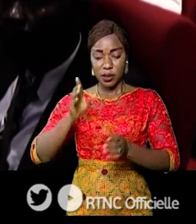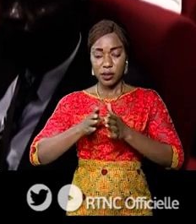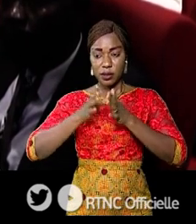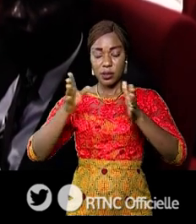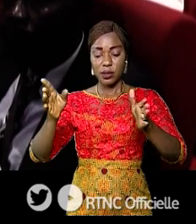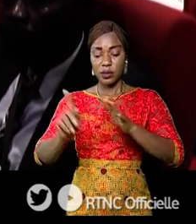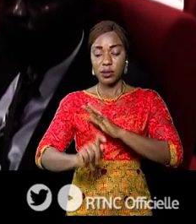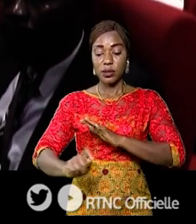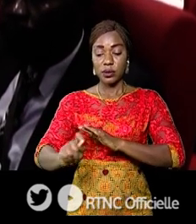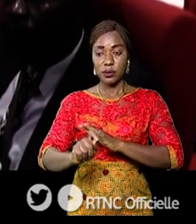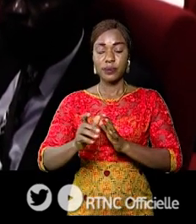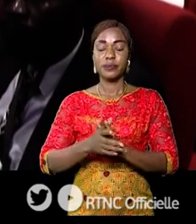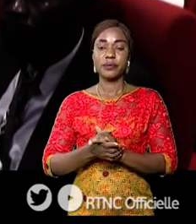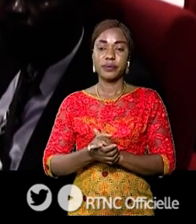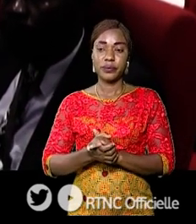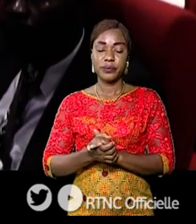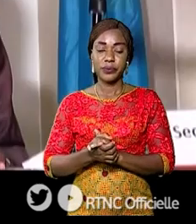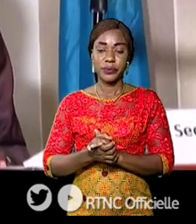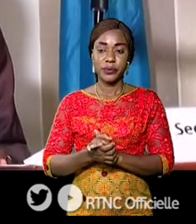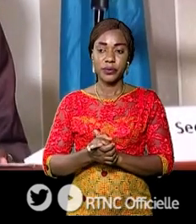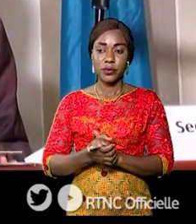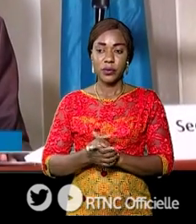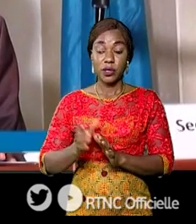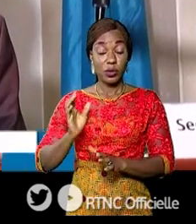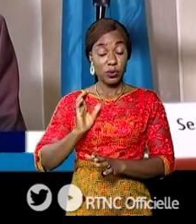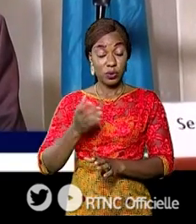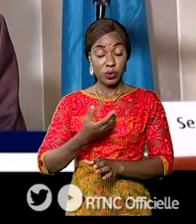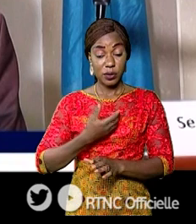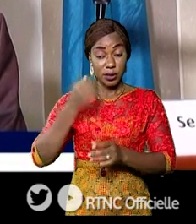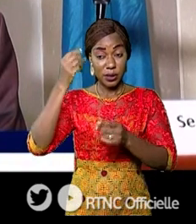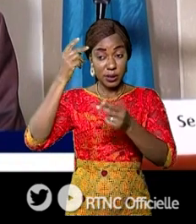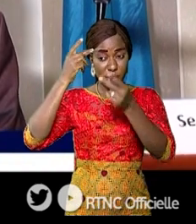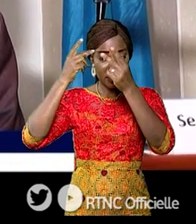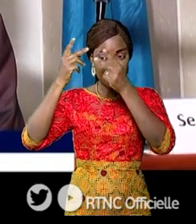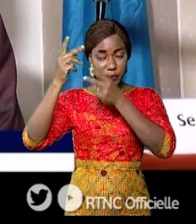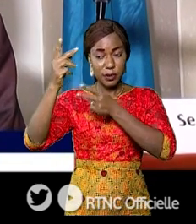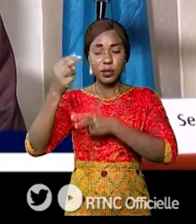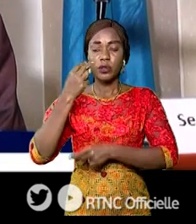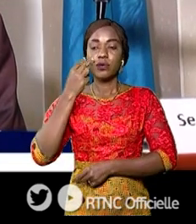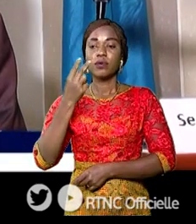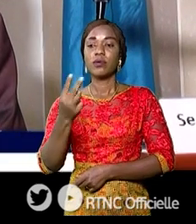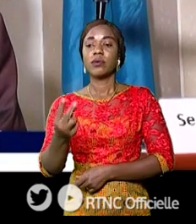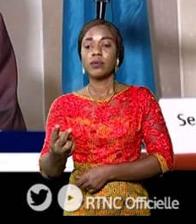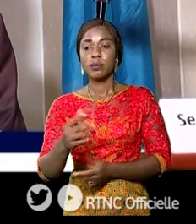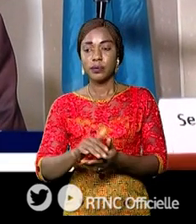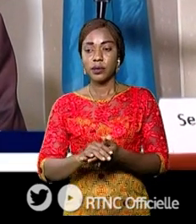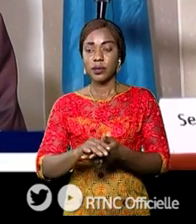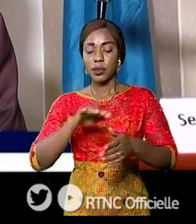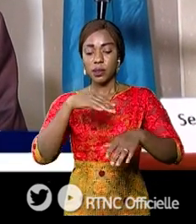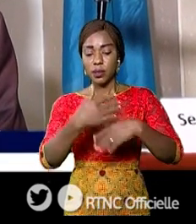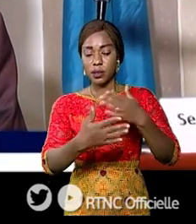générales. En tout état de cause, notre ambition est de voir l'administration des